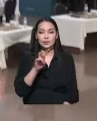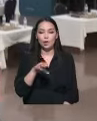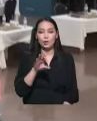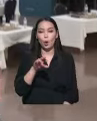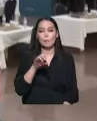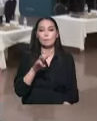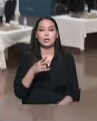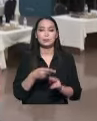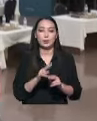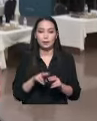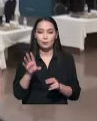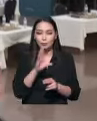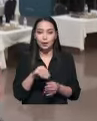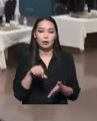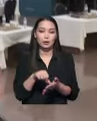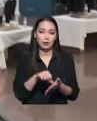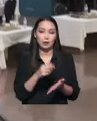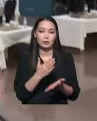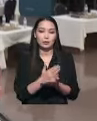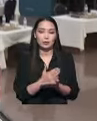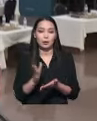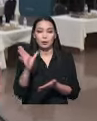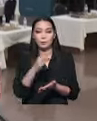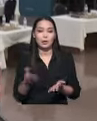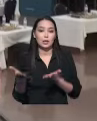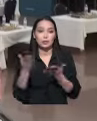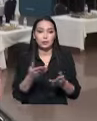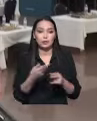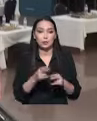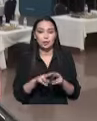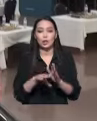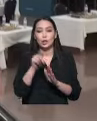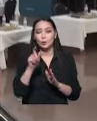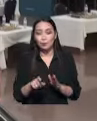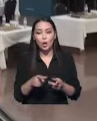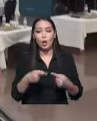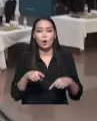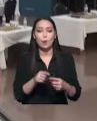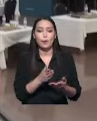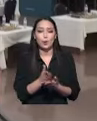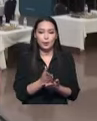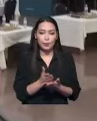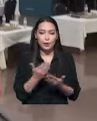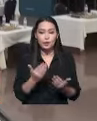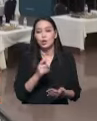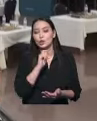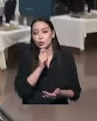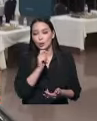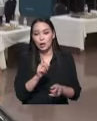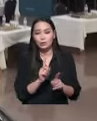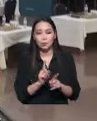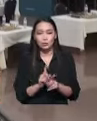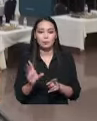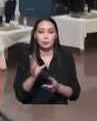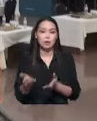жерге барлық шақырылымдағы мәслихаттың депутаттары, қоғамдық кеңес мүшелері, журналистер шақырылған болатын. Және